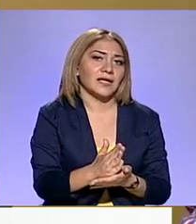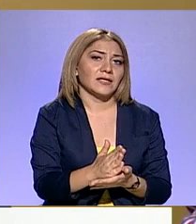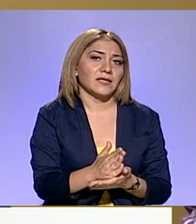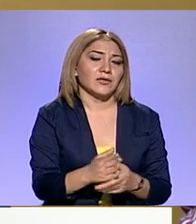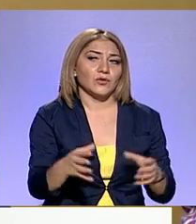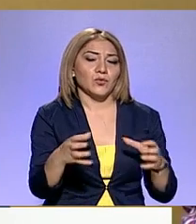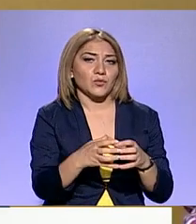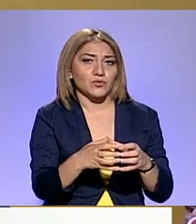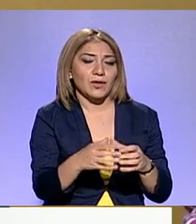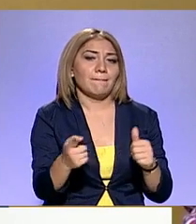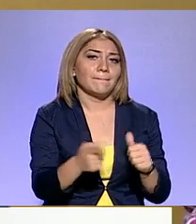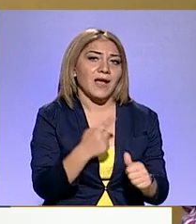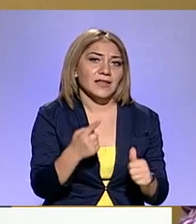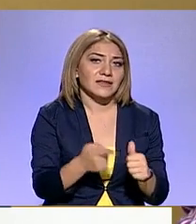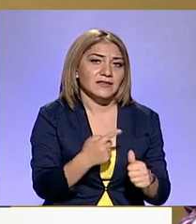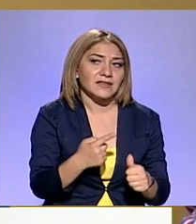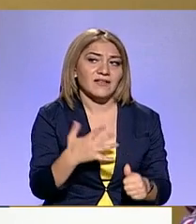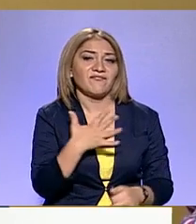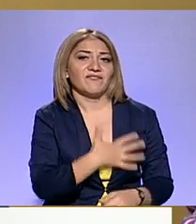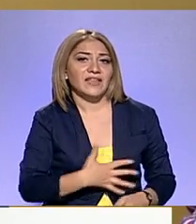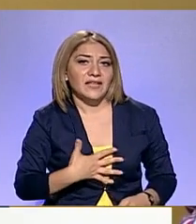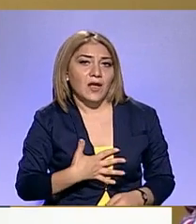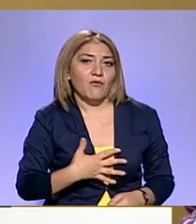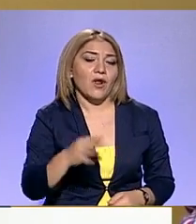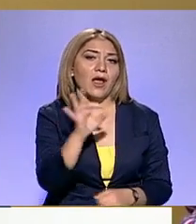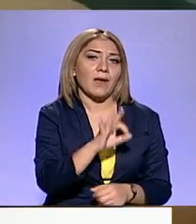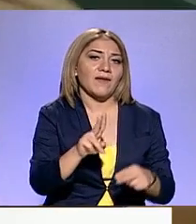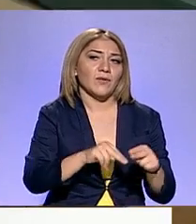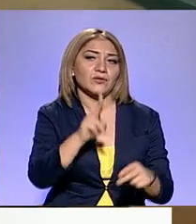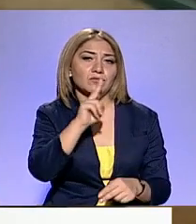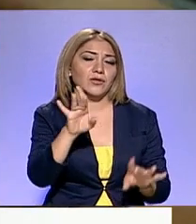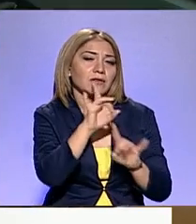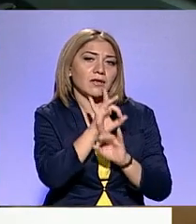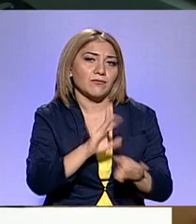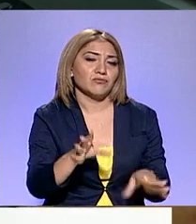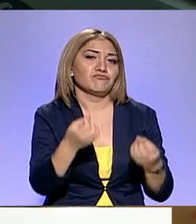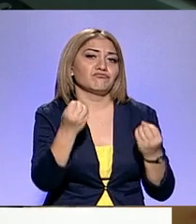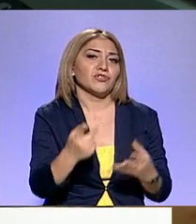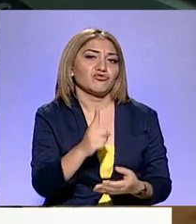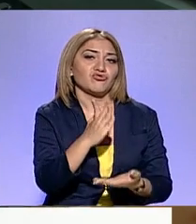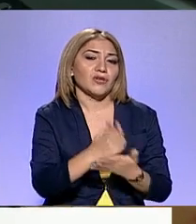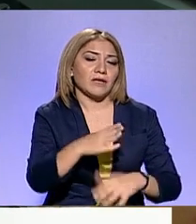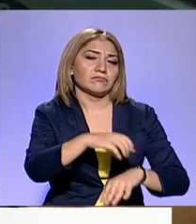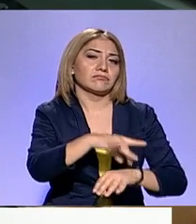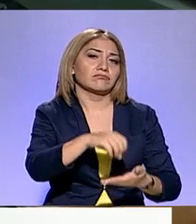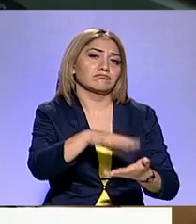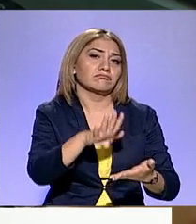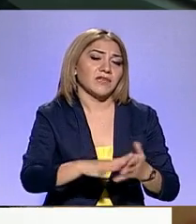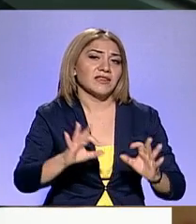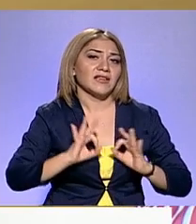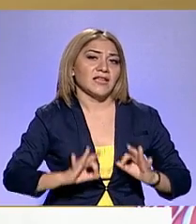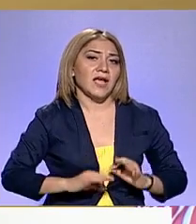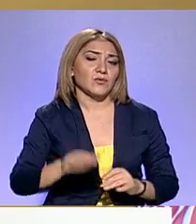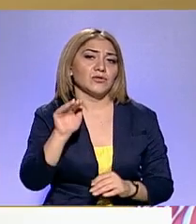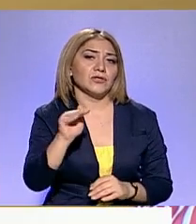հիշեցնում են, ասում են, պատվի ու արժանապատվության վիրավորանքի համար չեն դիմի իրավապահներին, կսահմանափակվեն եղածը արձանագրելով ու դատախազությանը